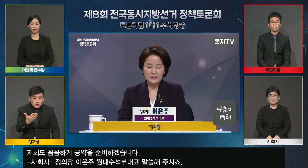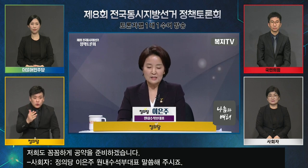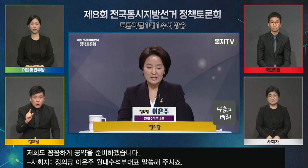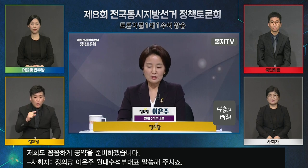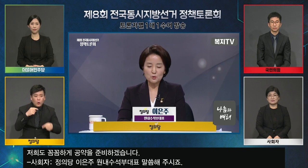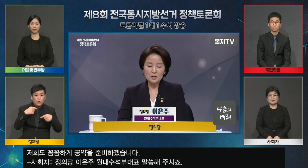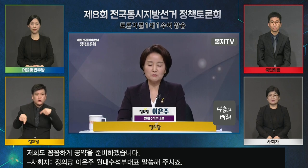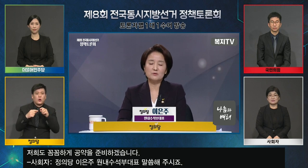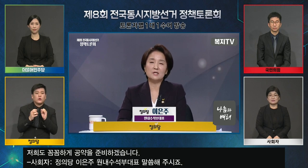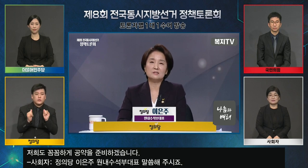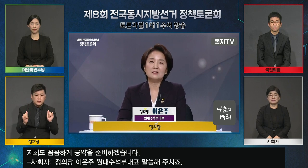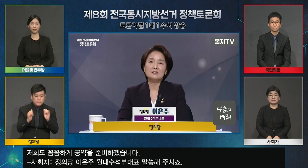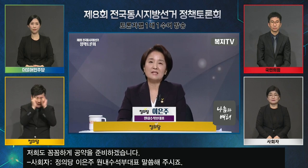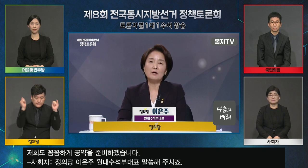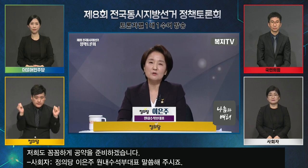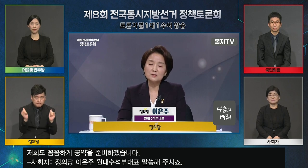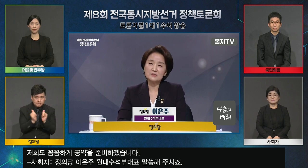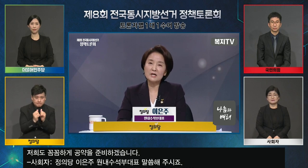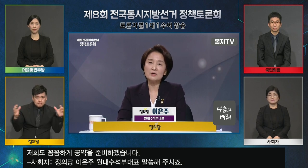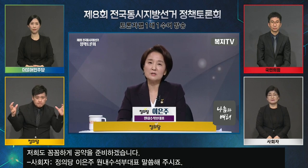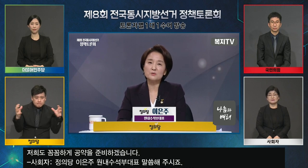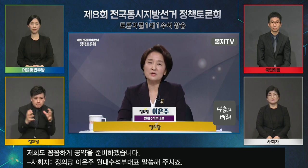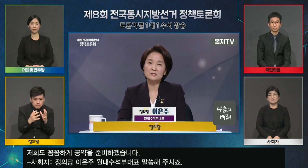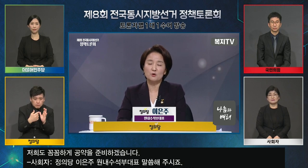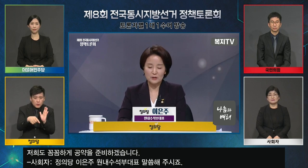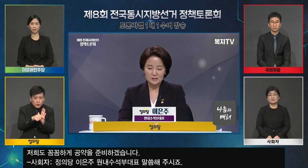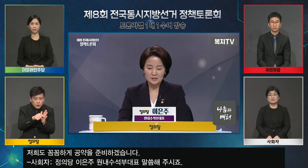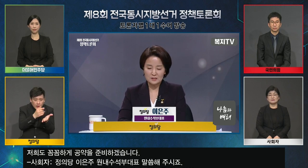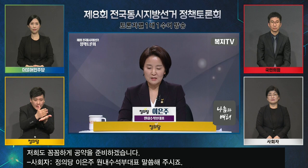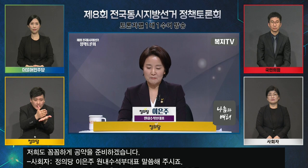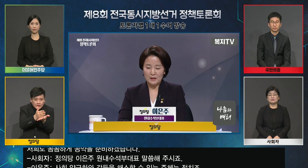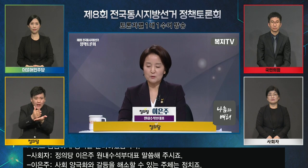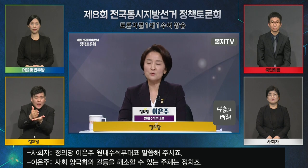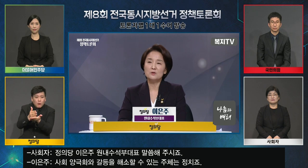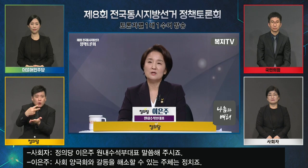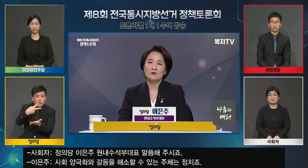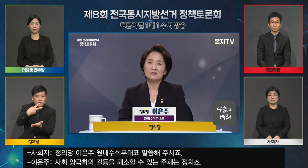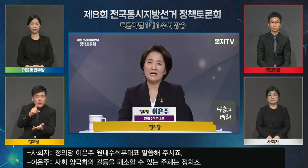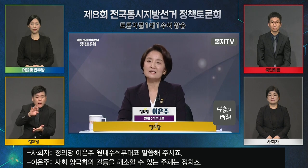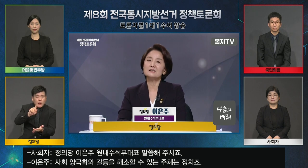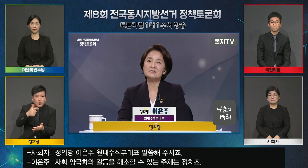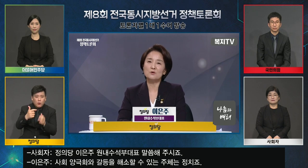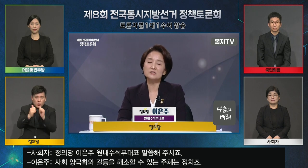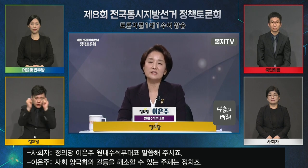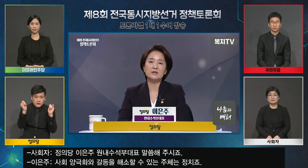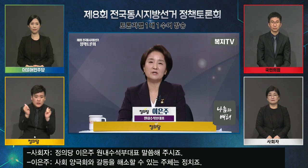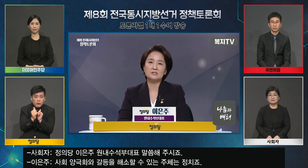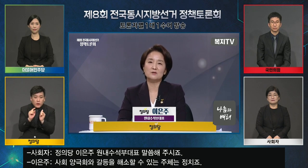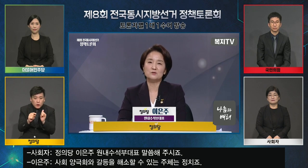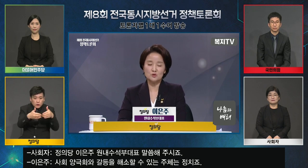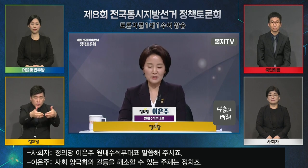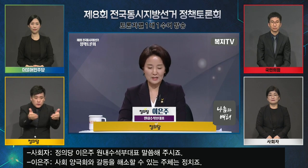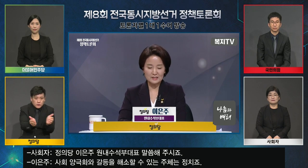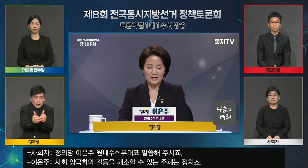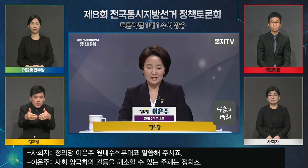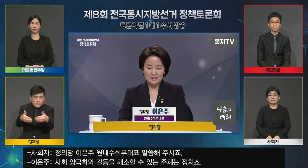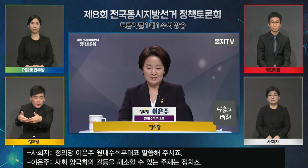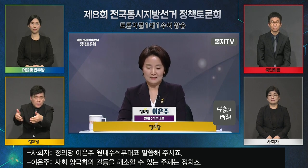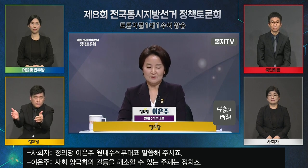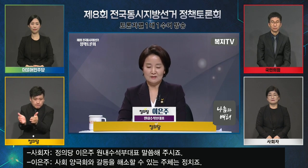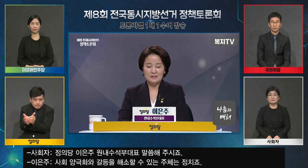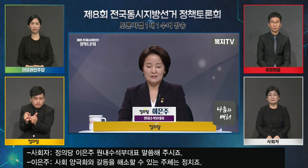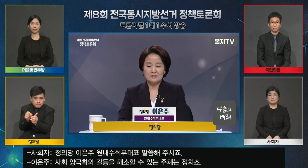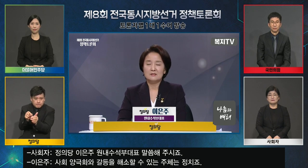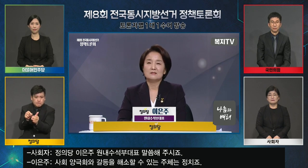네, 사회 통합을 위한 다원적 사회로의 전환은 바로 다당제 정치개혁에서 출발한다.